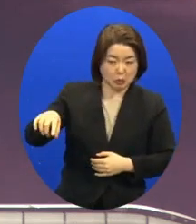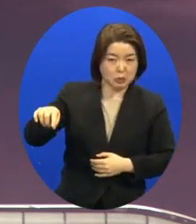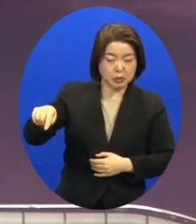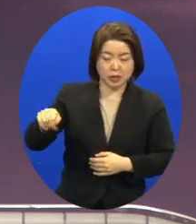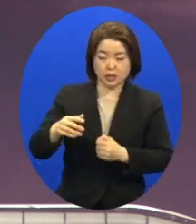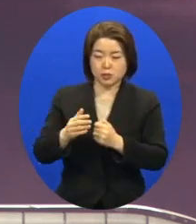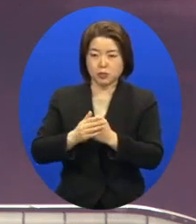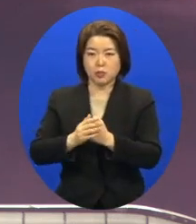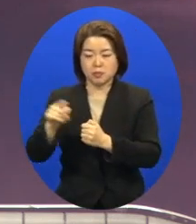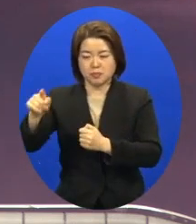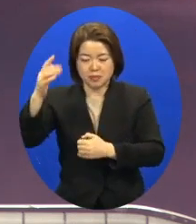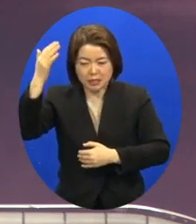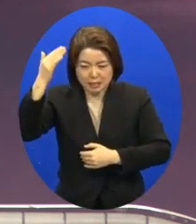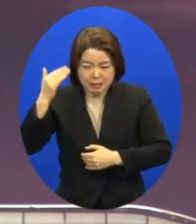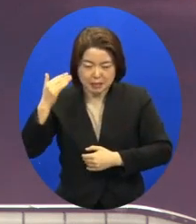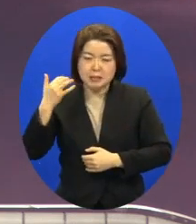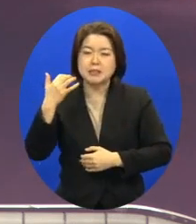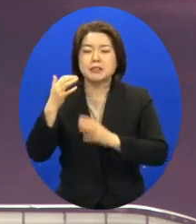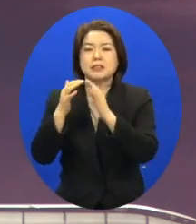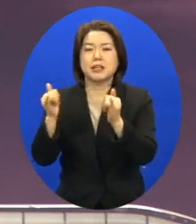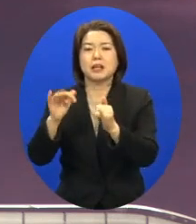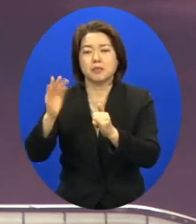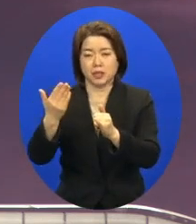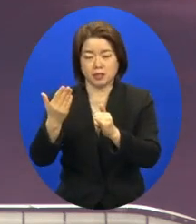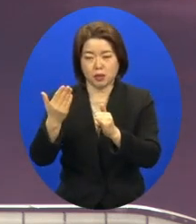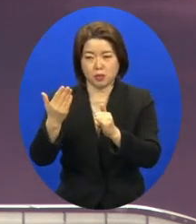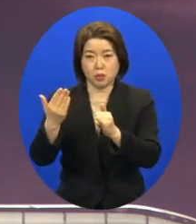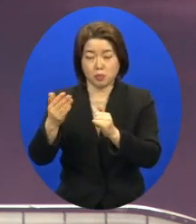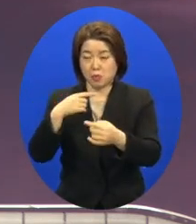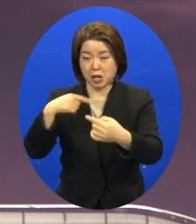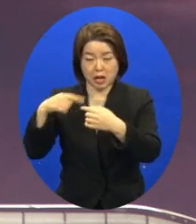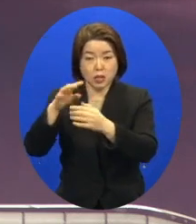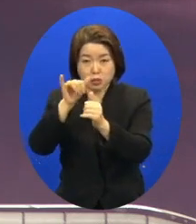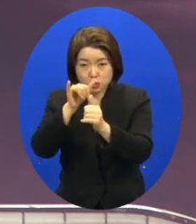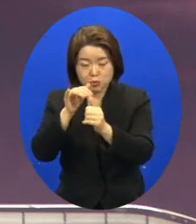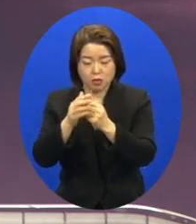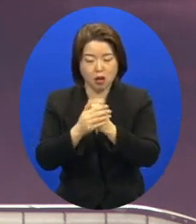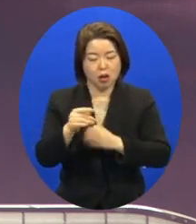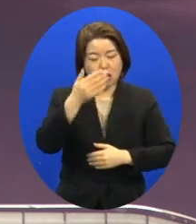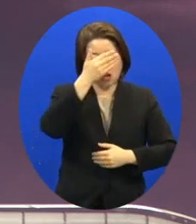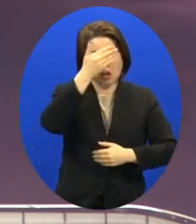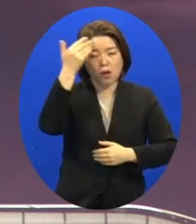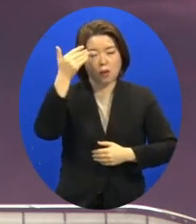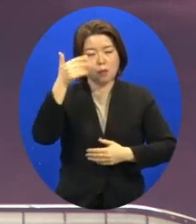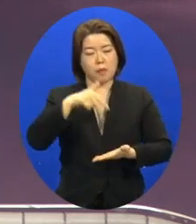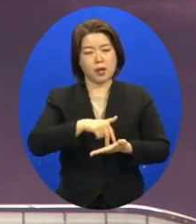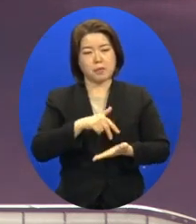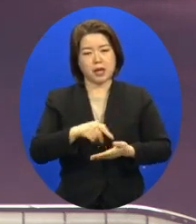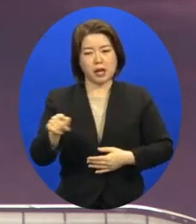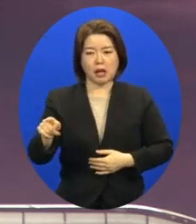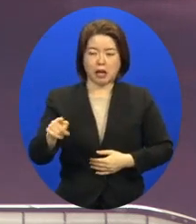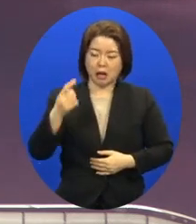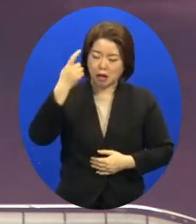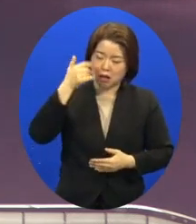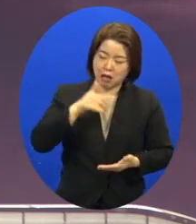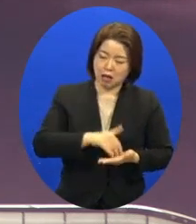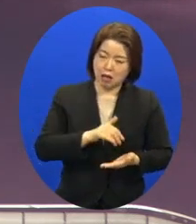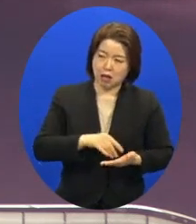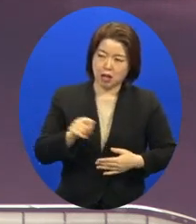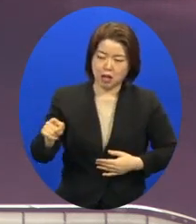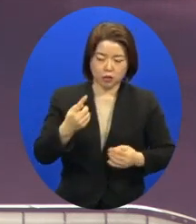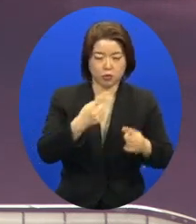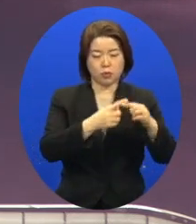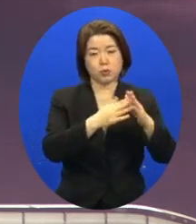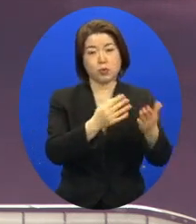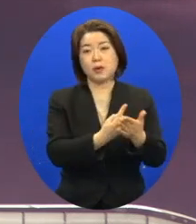교회, 청년이 되어서 너무너무 회의가 들었습니다. 그래서 교회를 떠납니다. 그런데